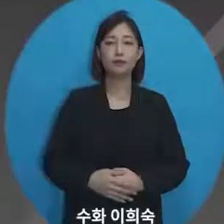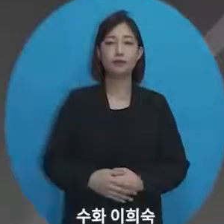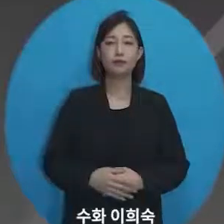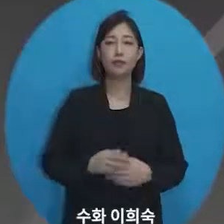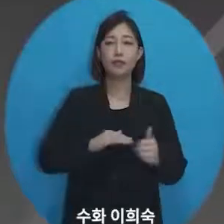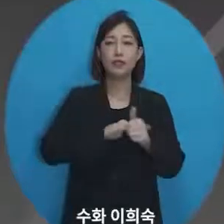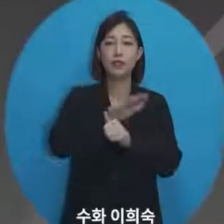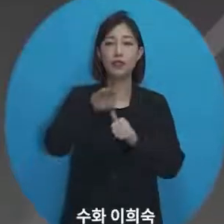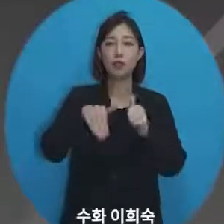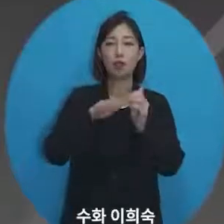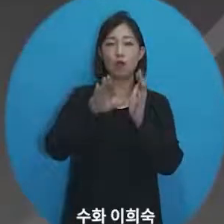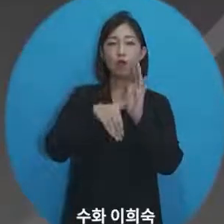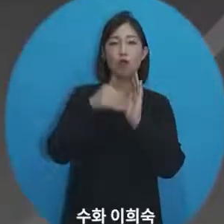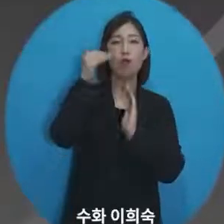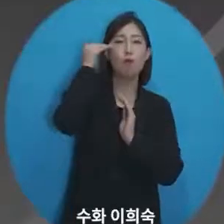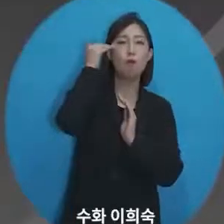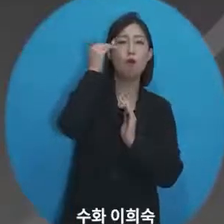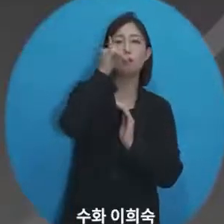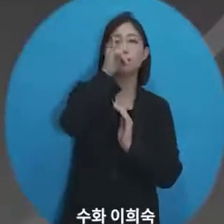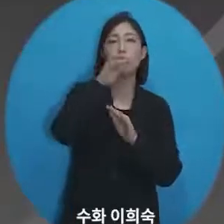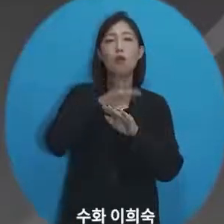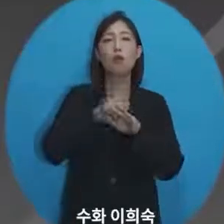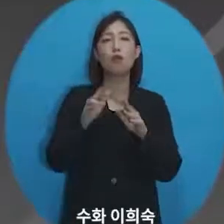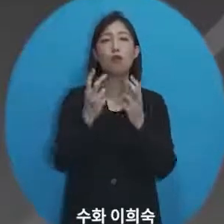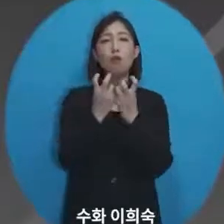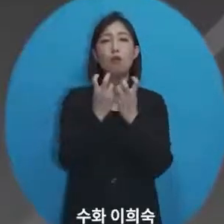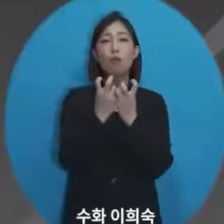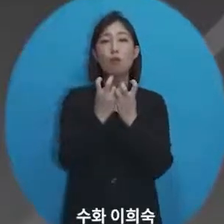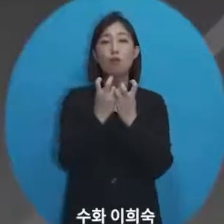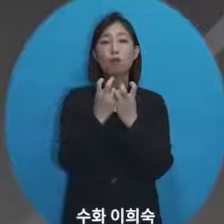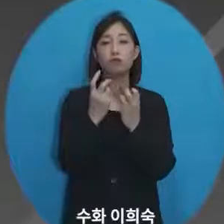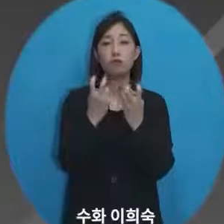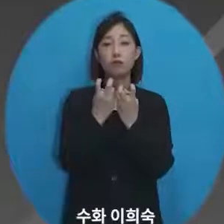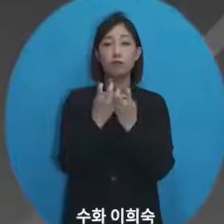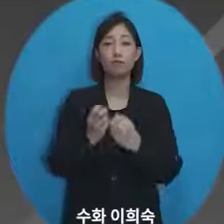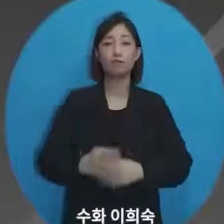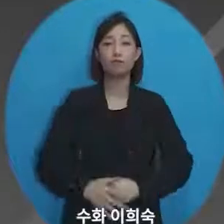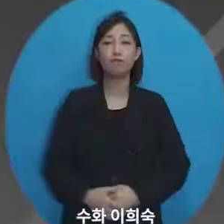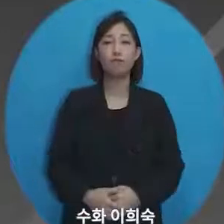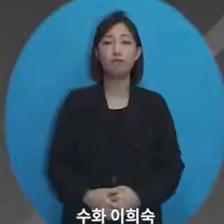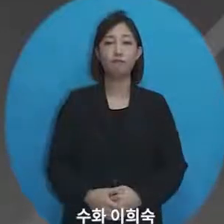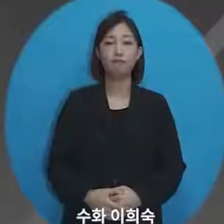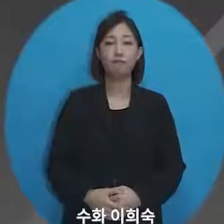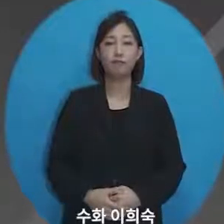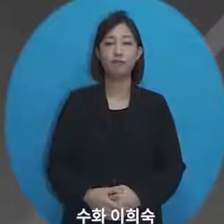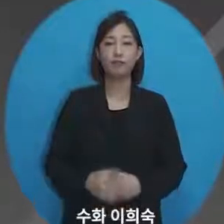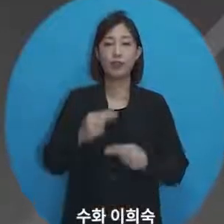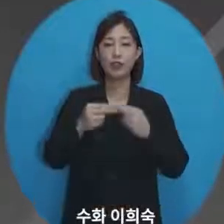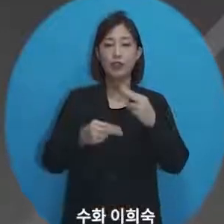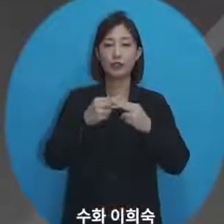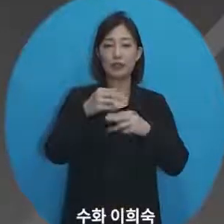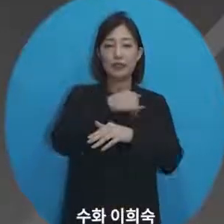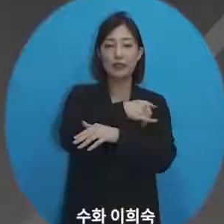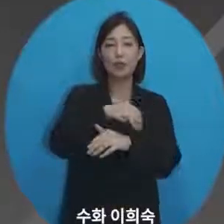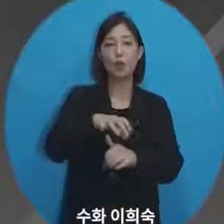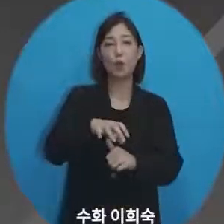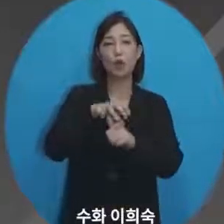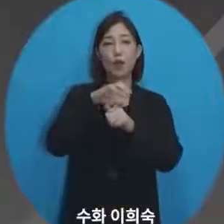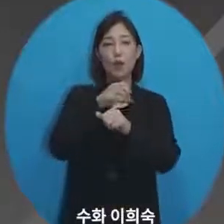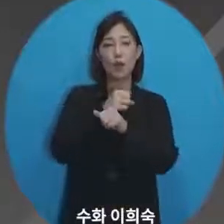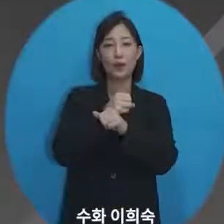때 우리들이 배리어 프리라는 부분과 유니버설 디자인이라는 부분으로 대응하는 그런 부분인데요. 뭐 쉽게 말씀을